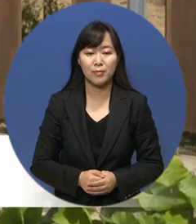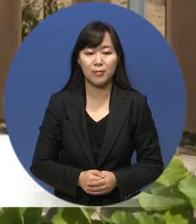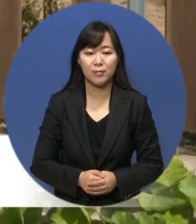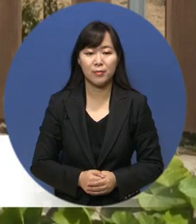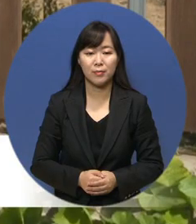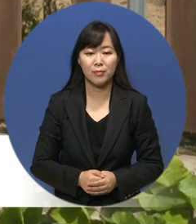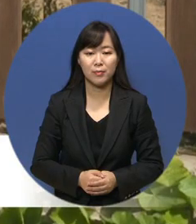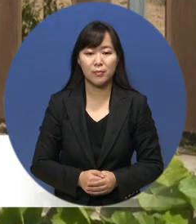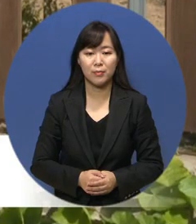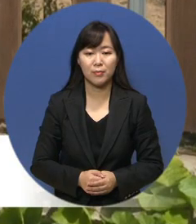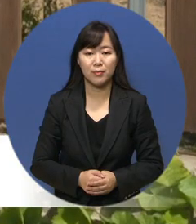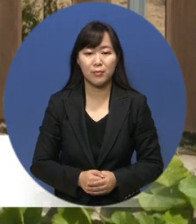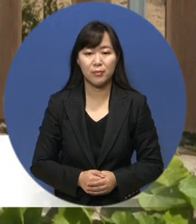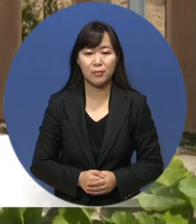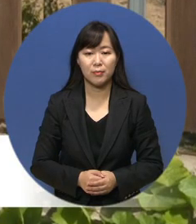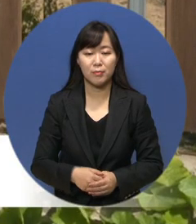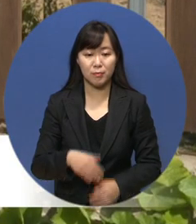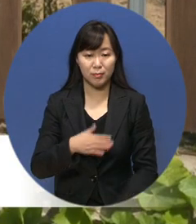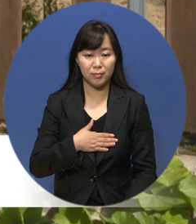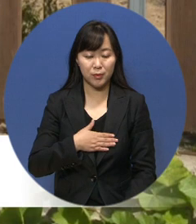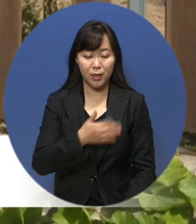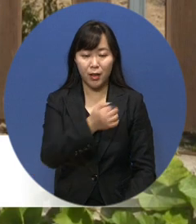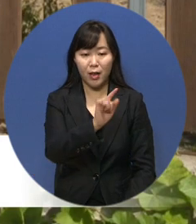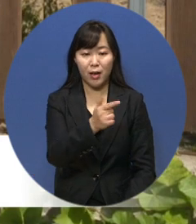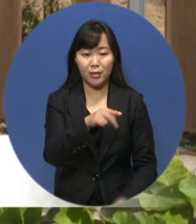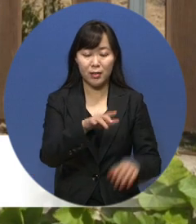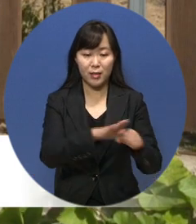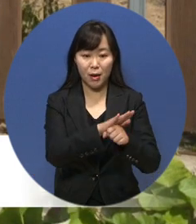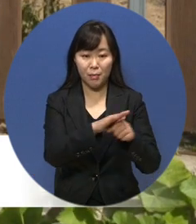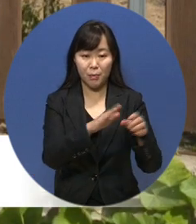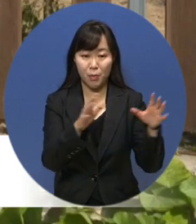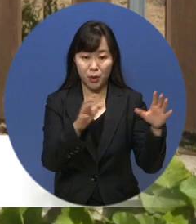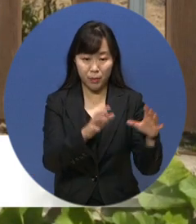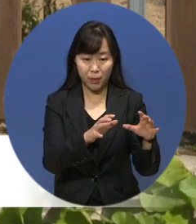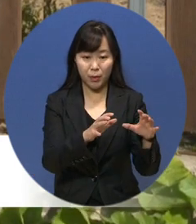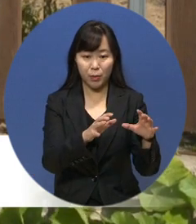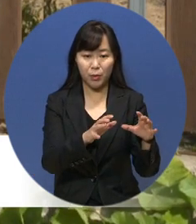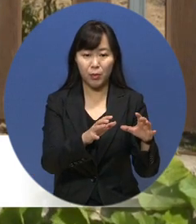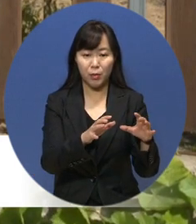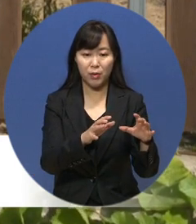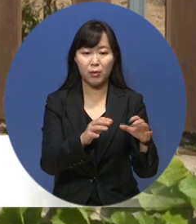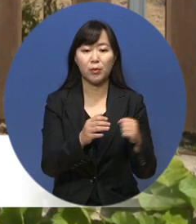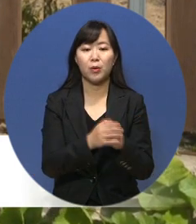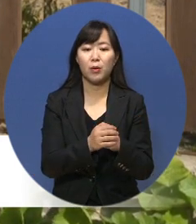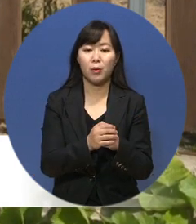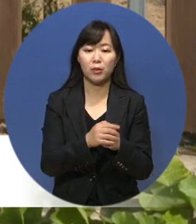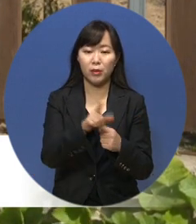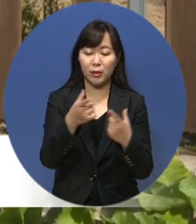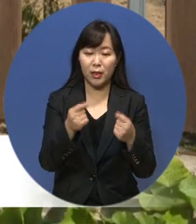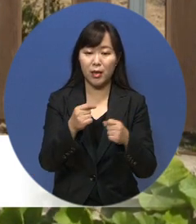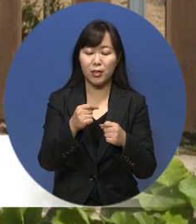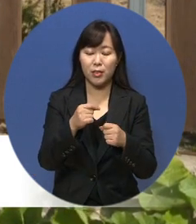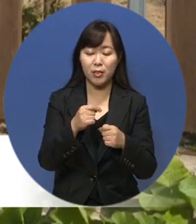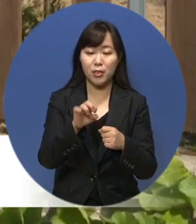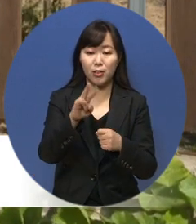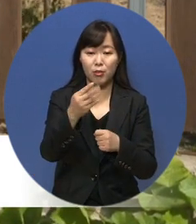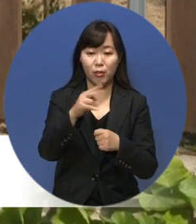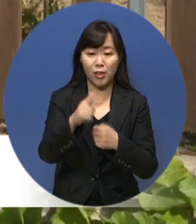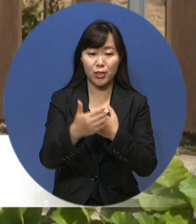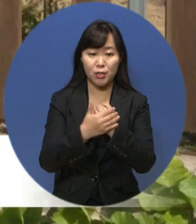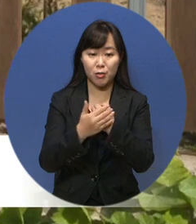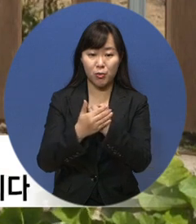예 저희 큰 사람은 위임하고 부인 에서 이렇게 영국을 지원해 주셔서 우리 장애인 들한테 지원해서